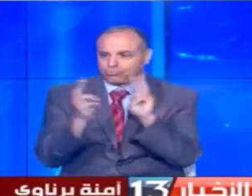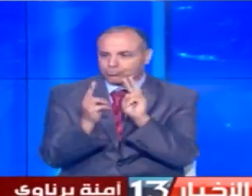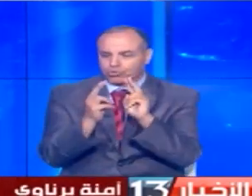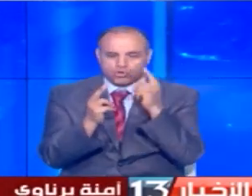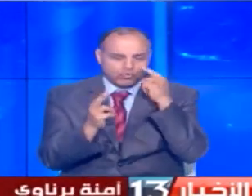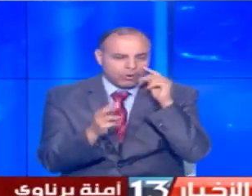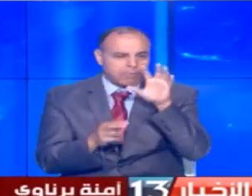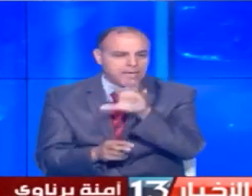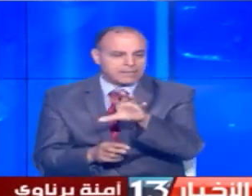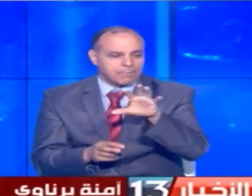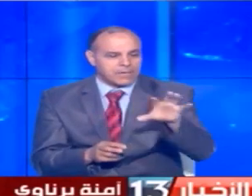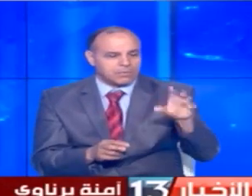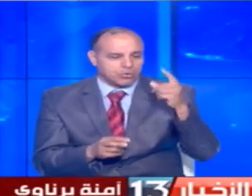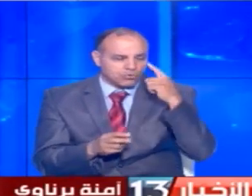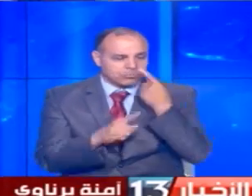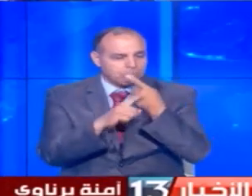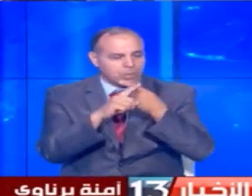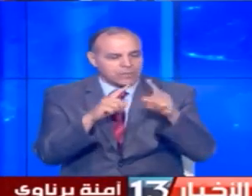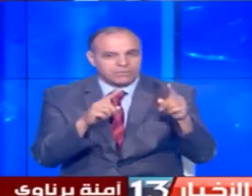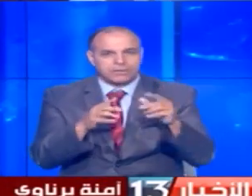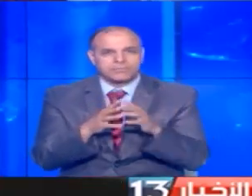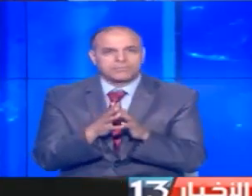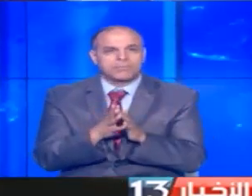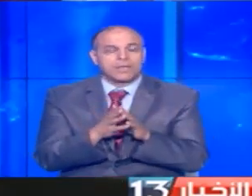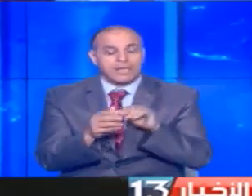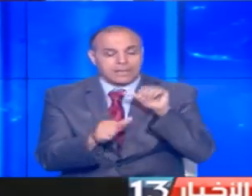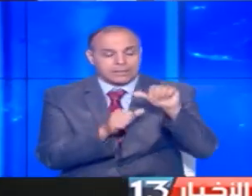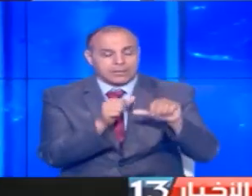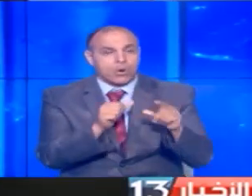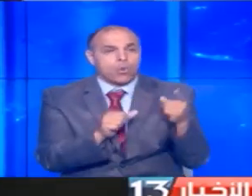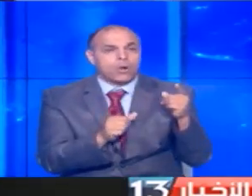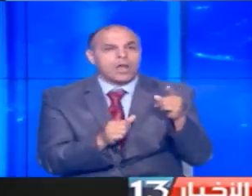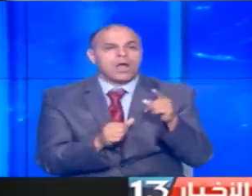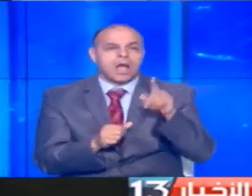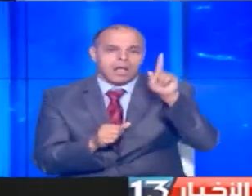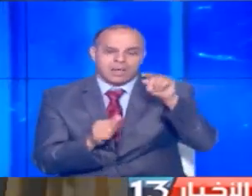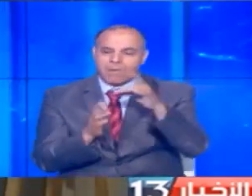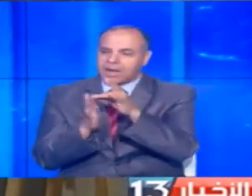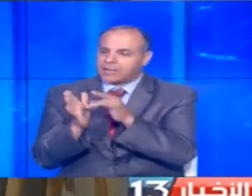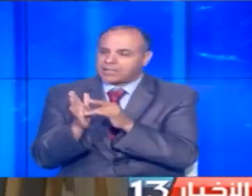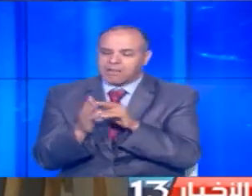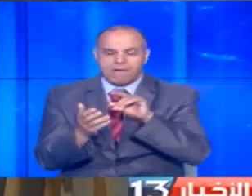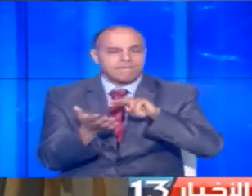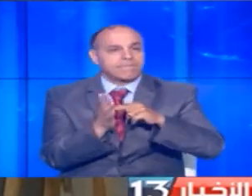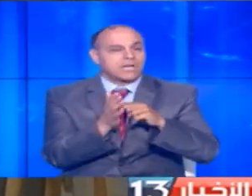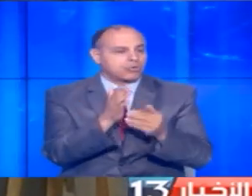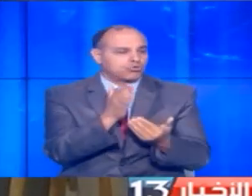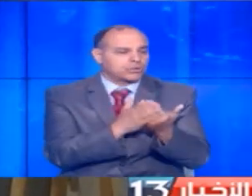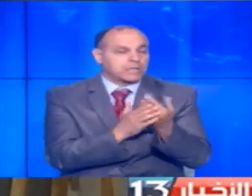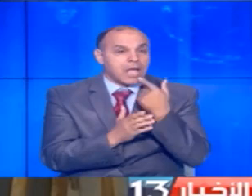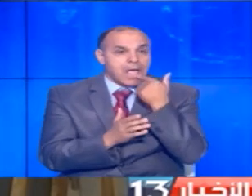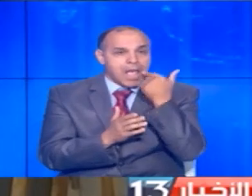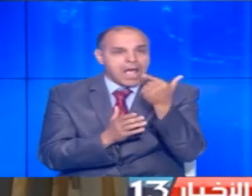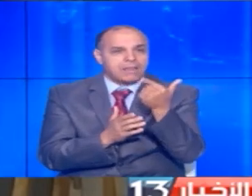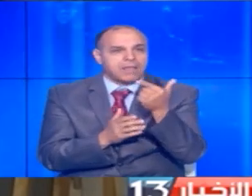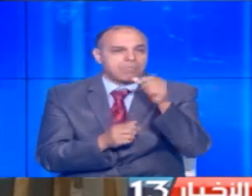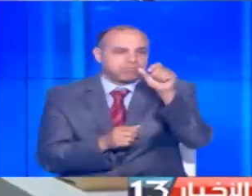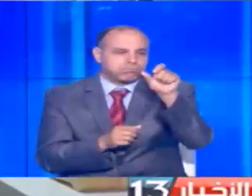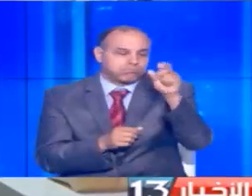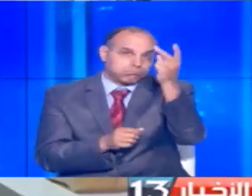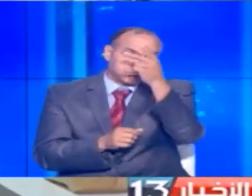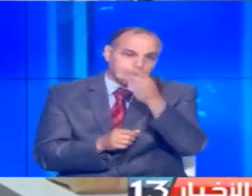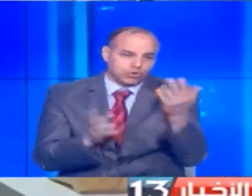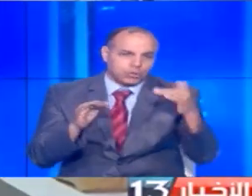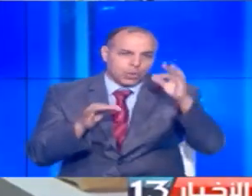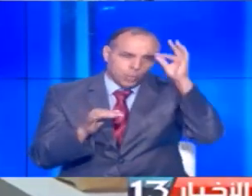من بلايص معناتها مختلفه. الدورة الأولى من أيام قرطاج للفن المعاصر سيلتقي خلالها فنانون تشكيليون